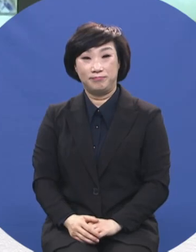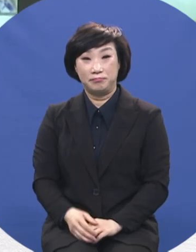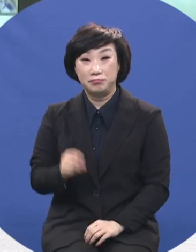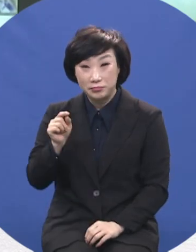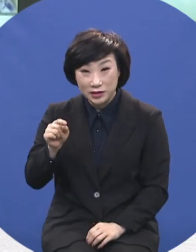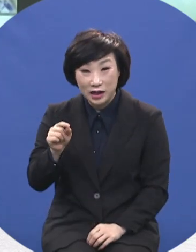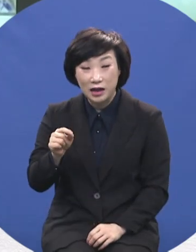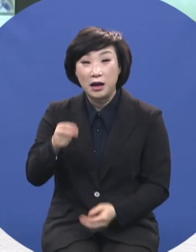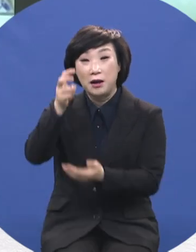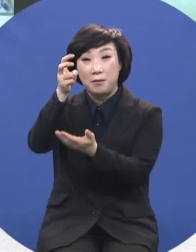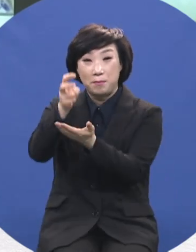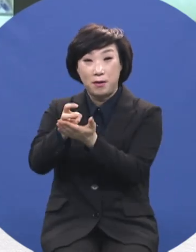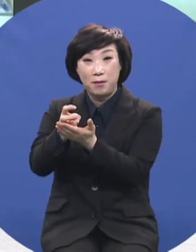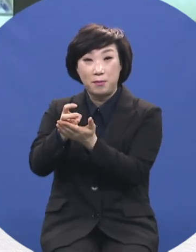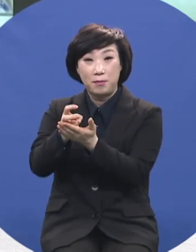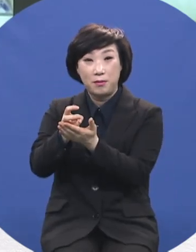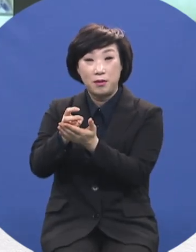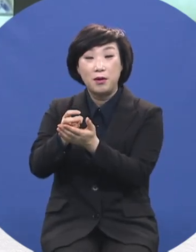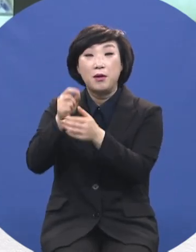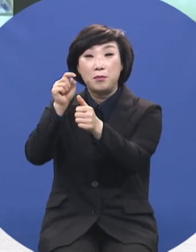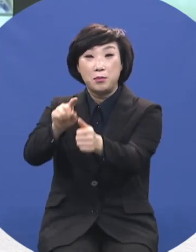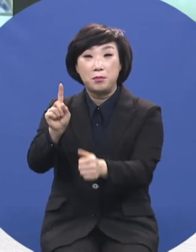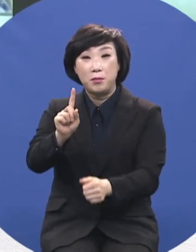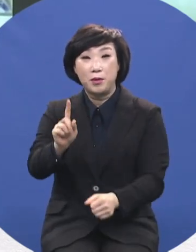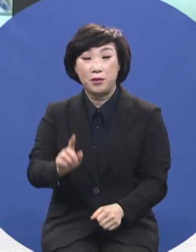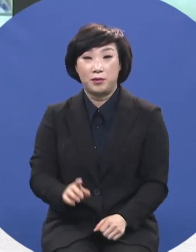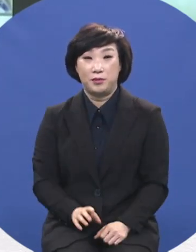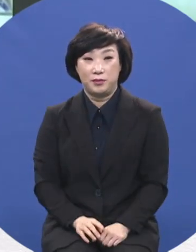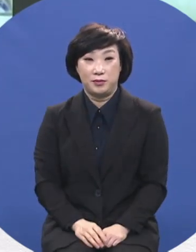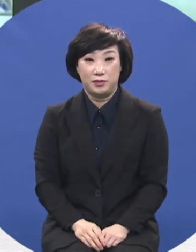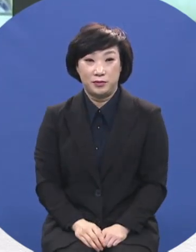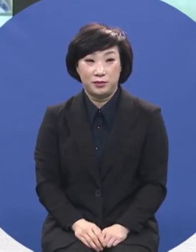하나의 법칙 계명이 뭐냐?